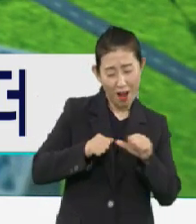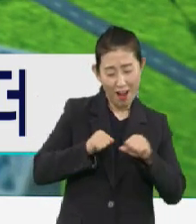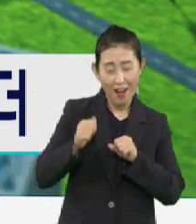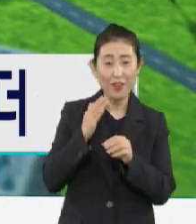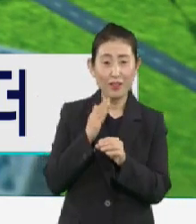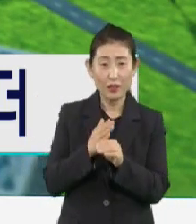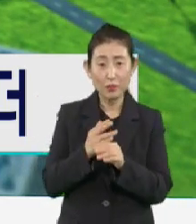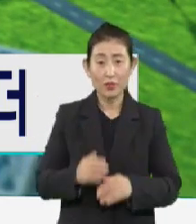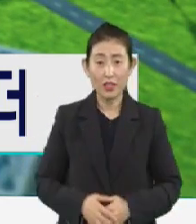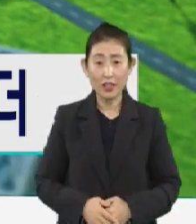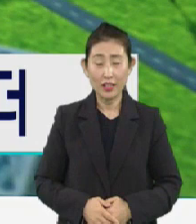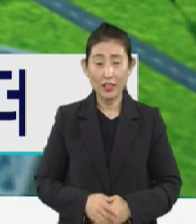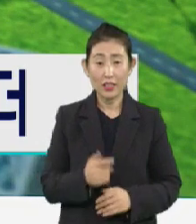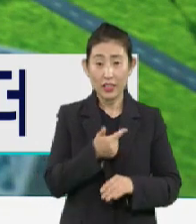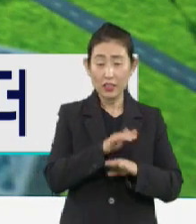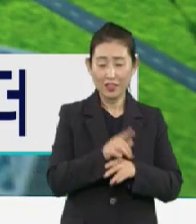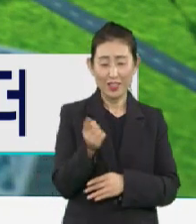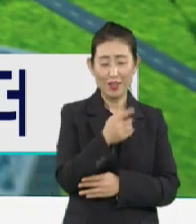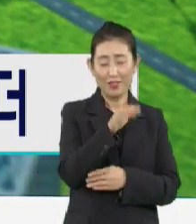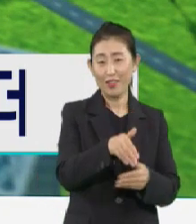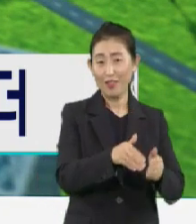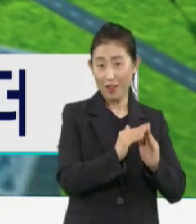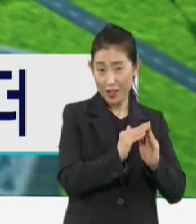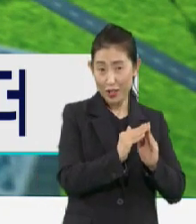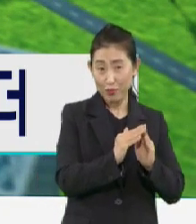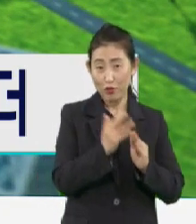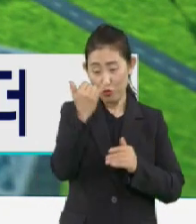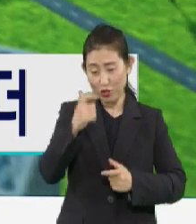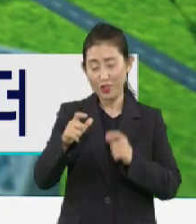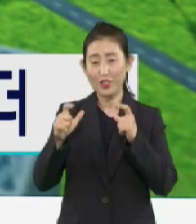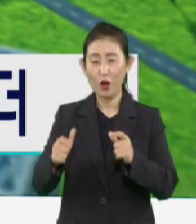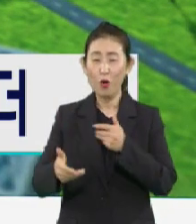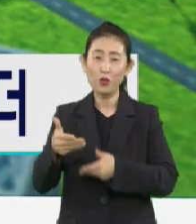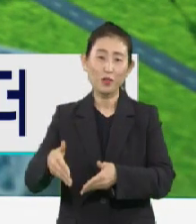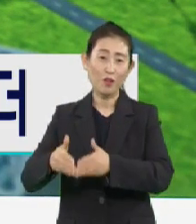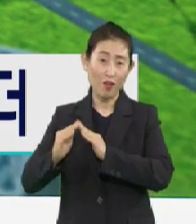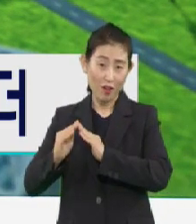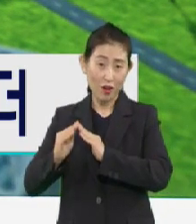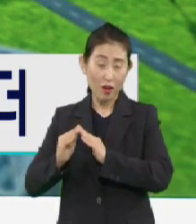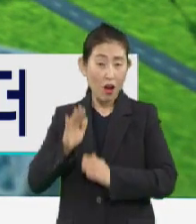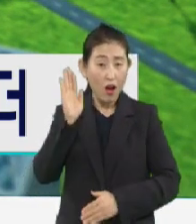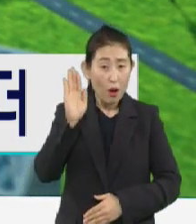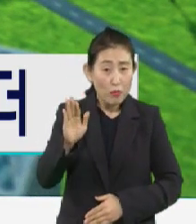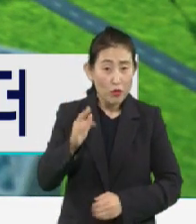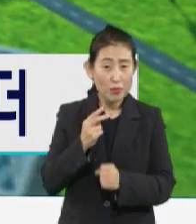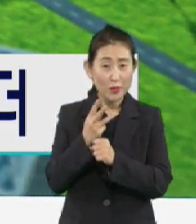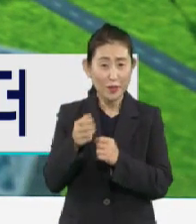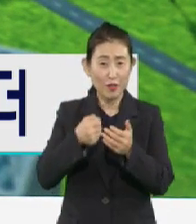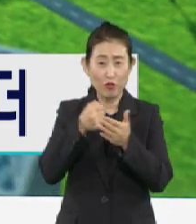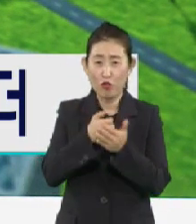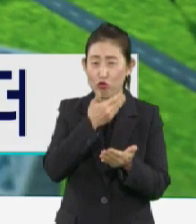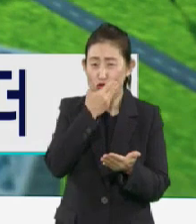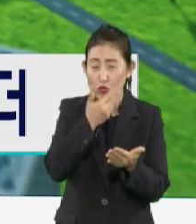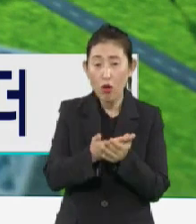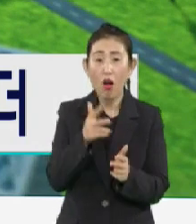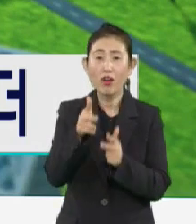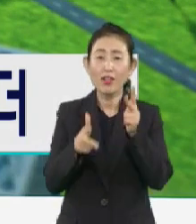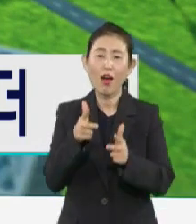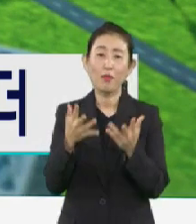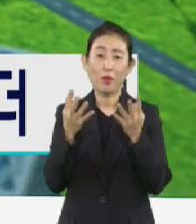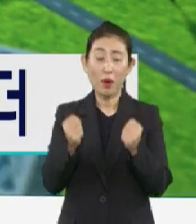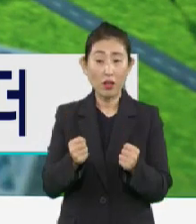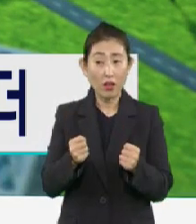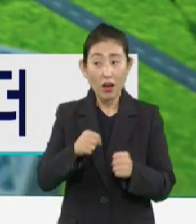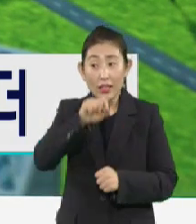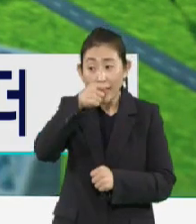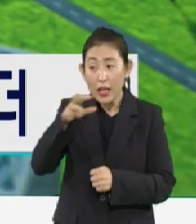돌입했습니다. 야구장 건립과 충청 내륙 고속화도로 등 대전 세종 충남엔 향후 몇 년을 결정할 굵직굵직한